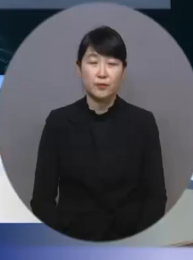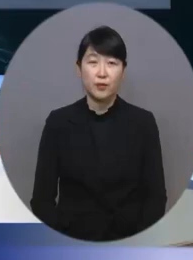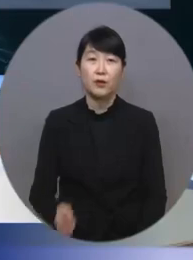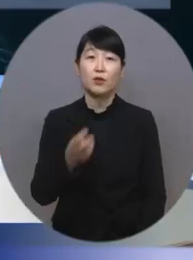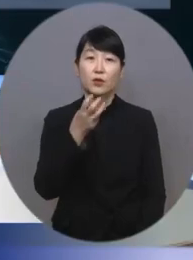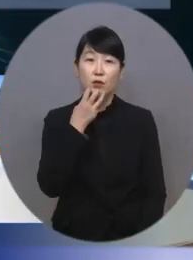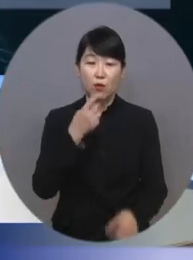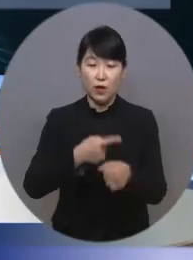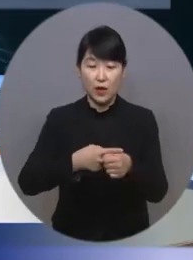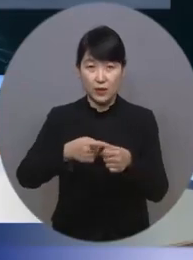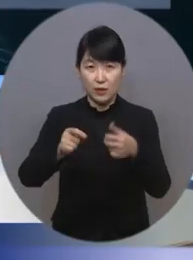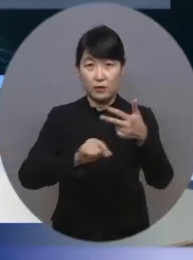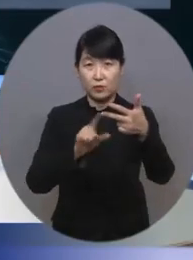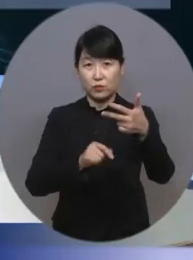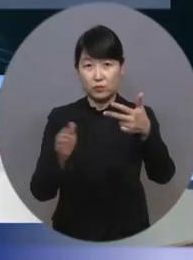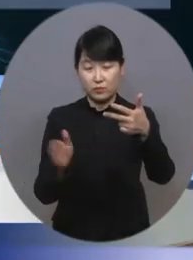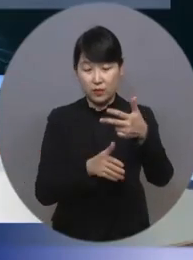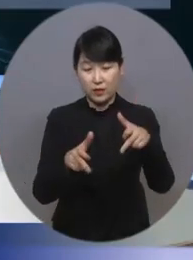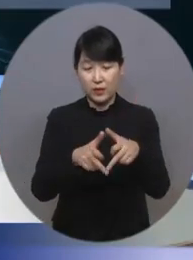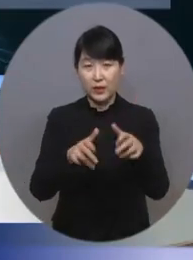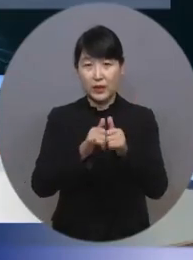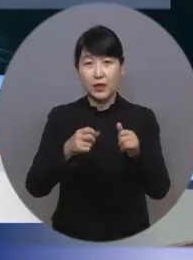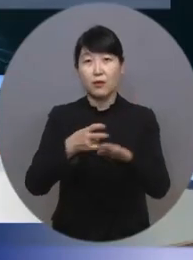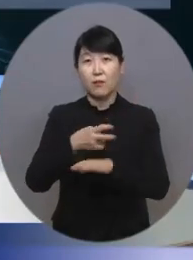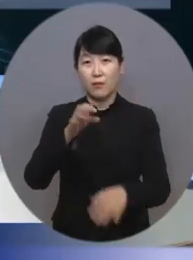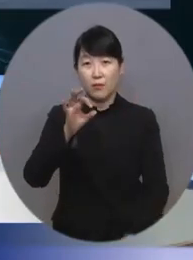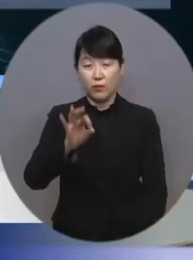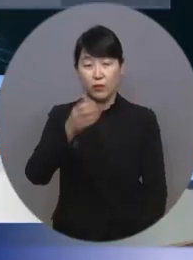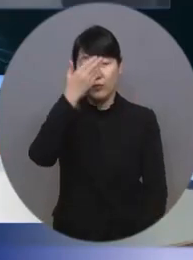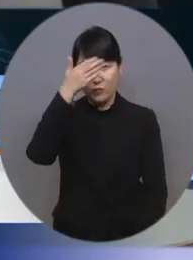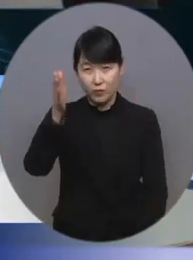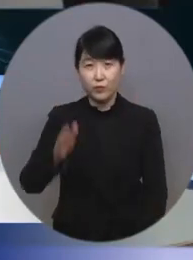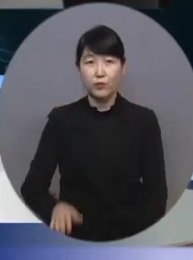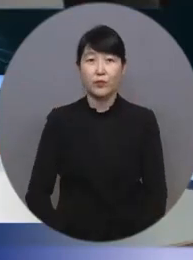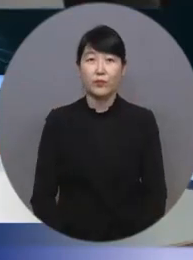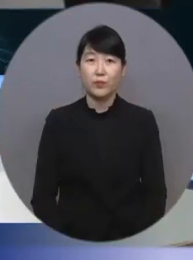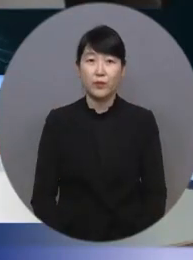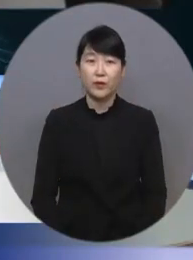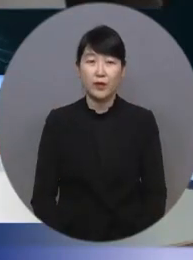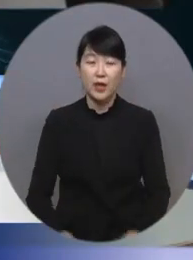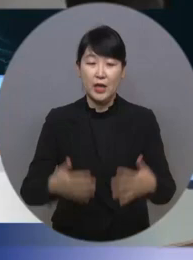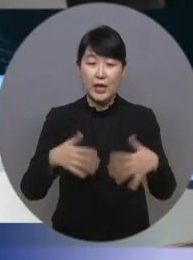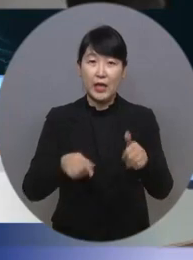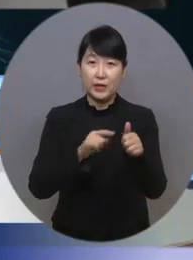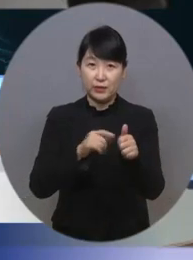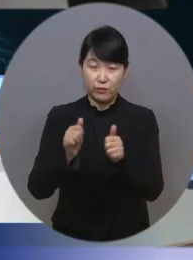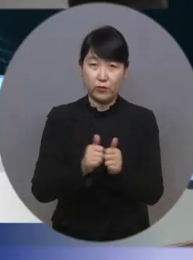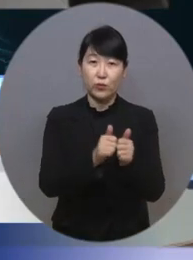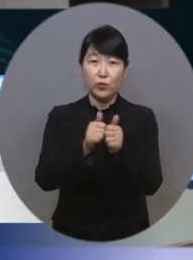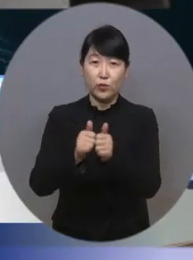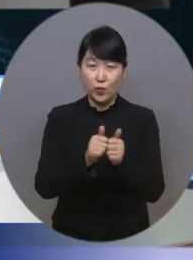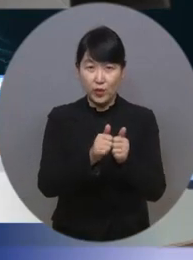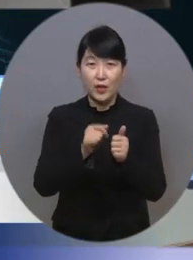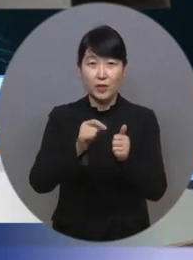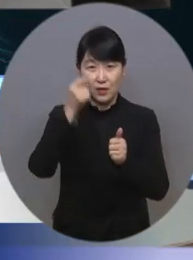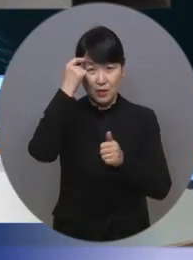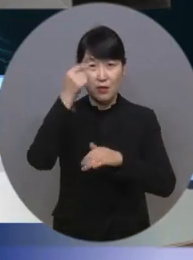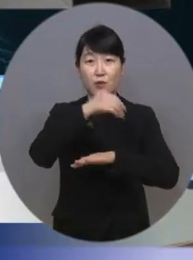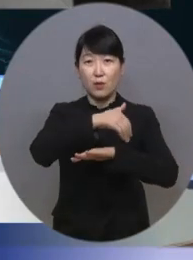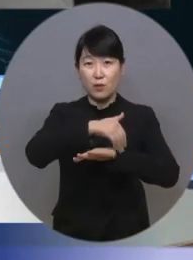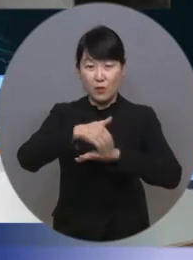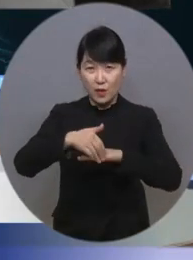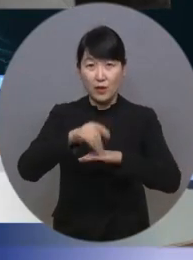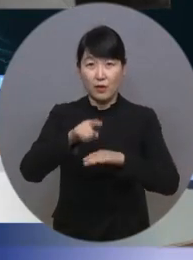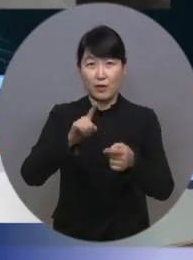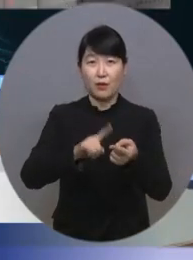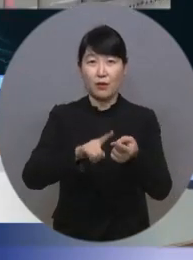서울시가 내년 7월부터 장애인 버스요금 전액 지원에 나섭니다. 약자와의 동행을 내세운 내년 서울시의